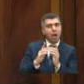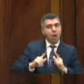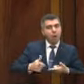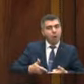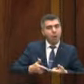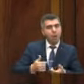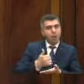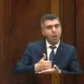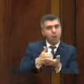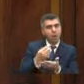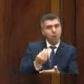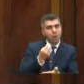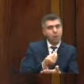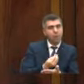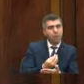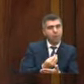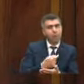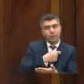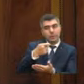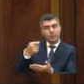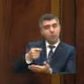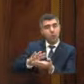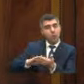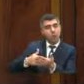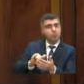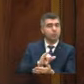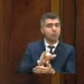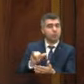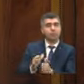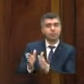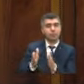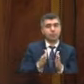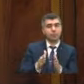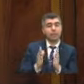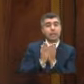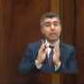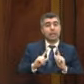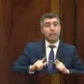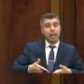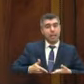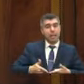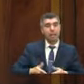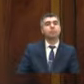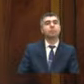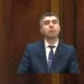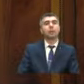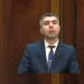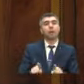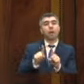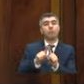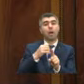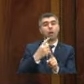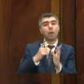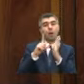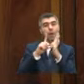ولكن الصرف يطرح بعض المشاكل. في مجال التعليم يجب التنزيل السليم للقانون